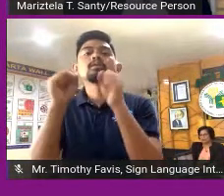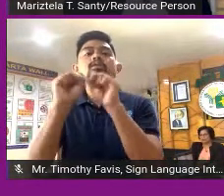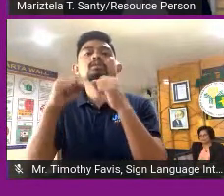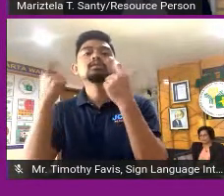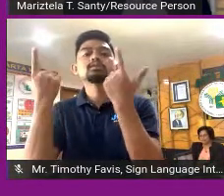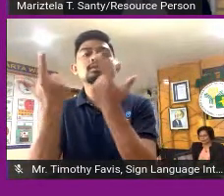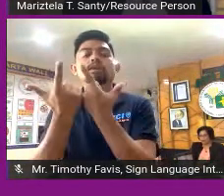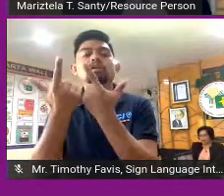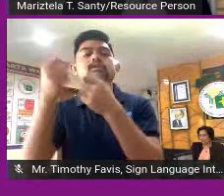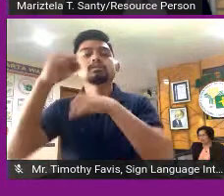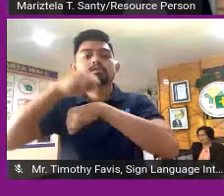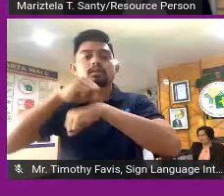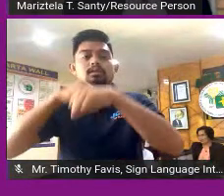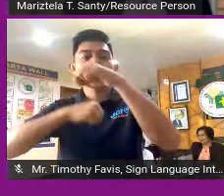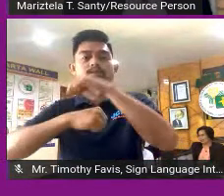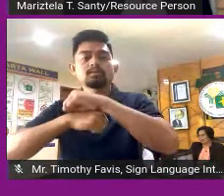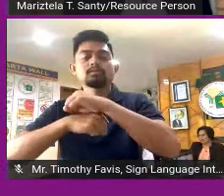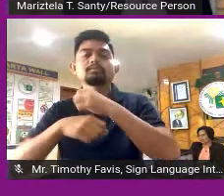This is very simple